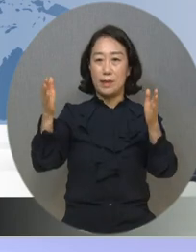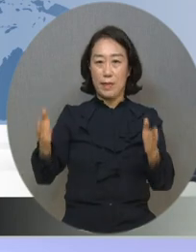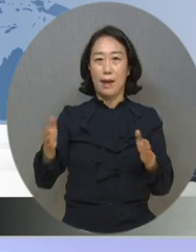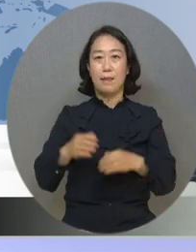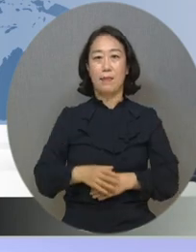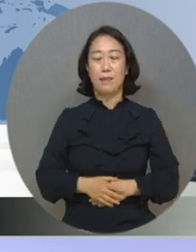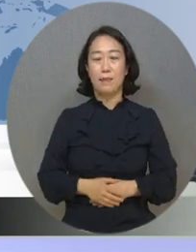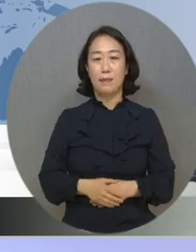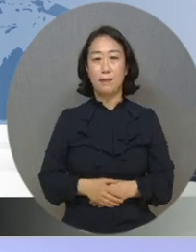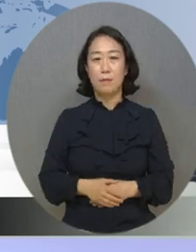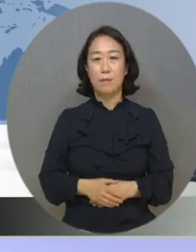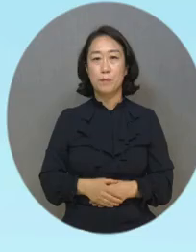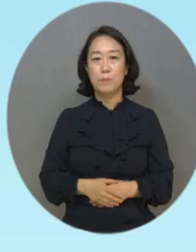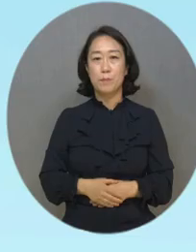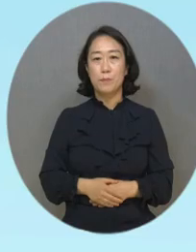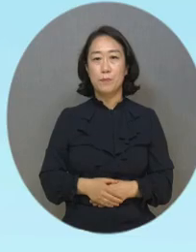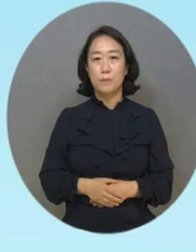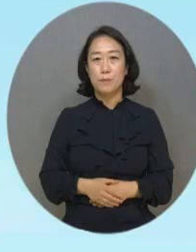전해드립니다